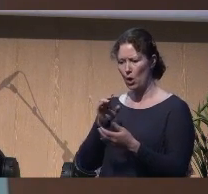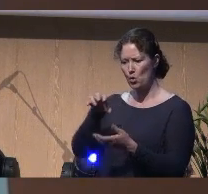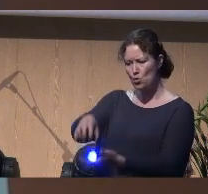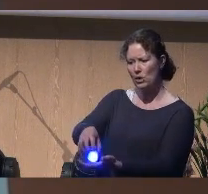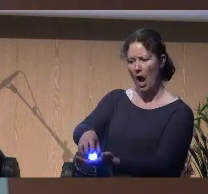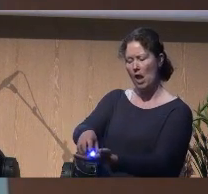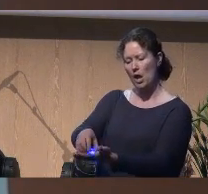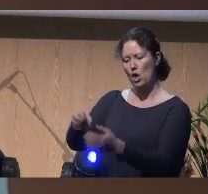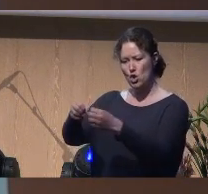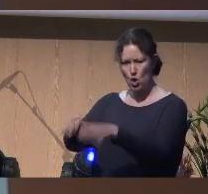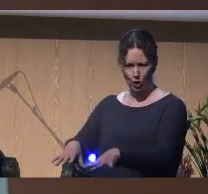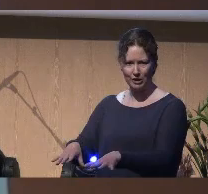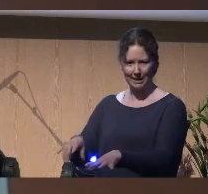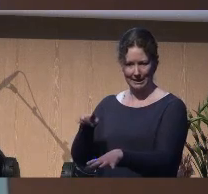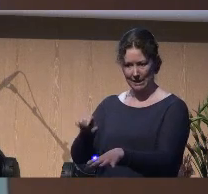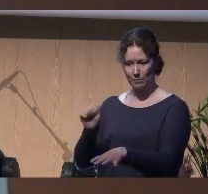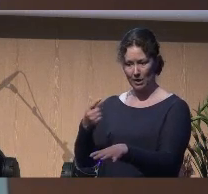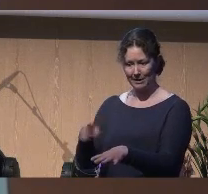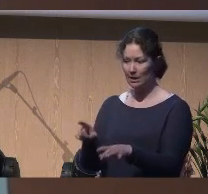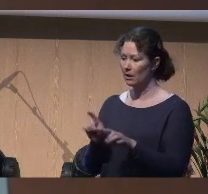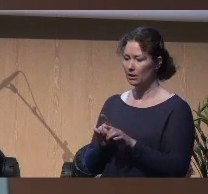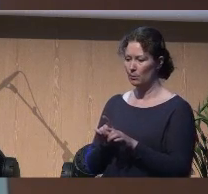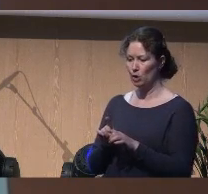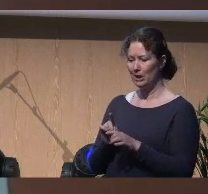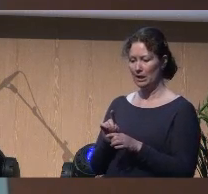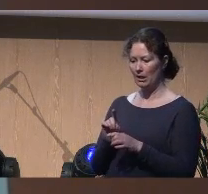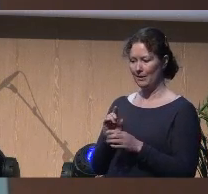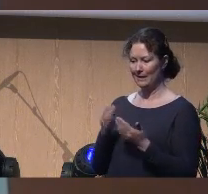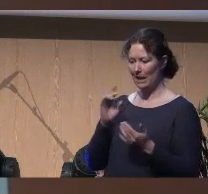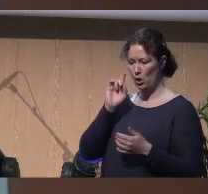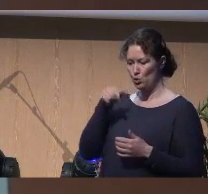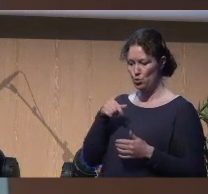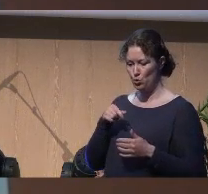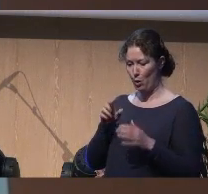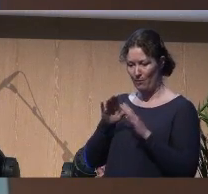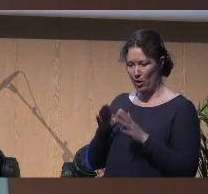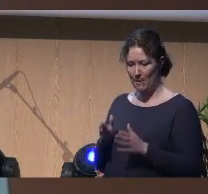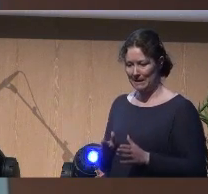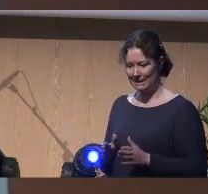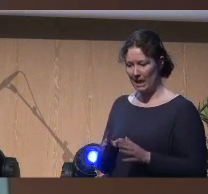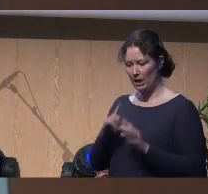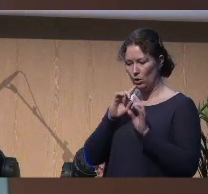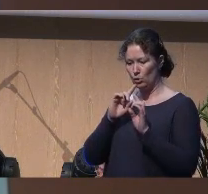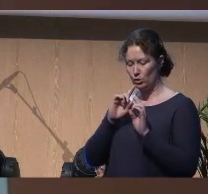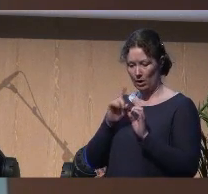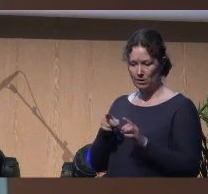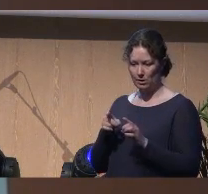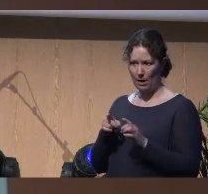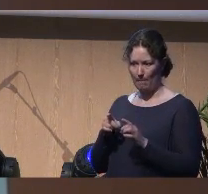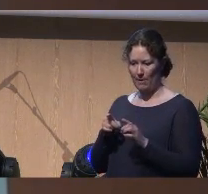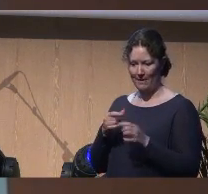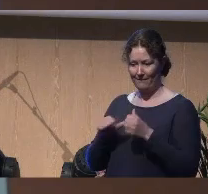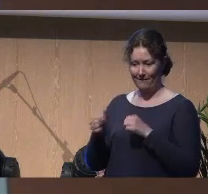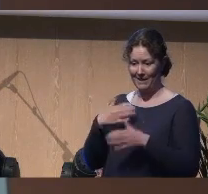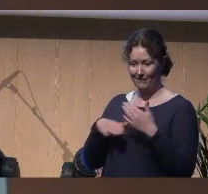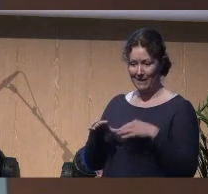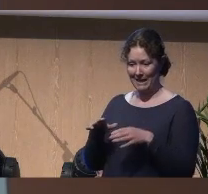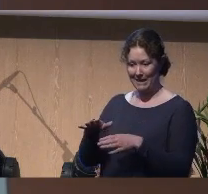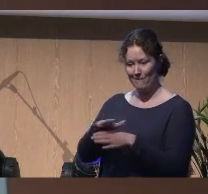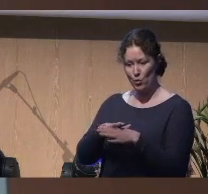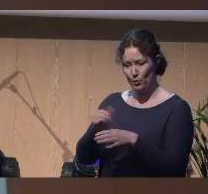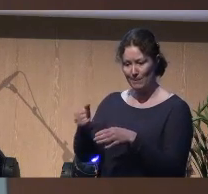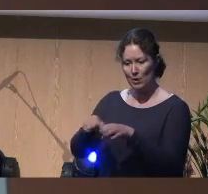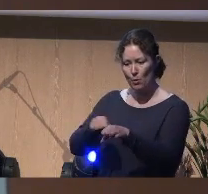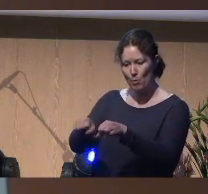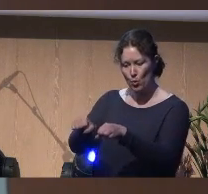som skal til. Det betyr ikke at det ikke lurt å formalisere, at det skapes frivillig forum i